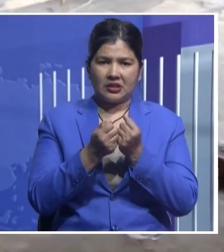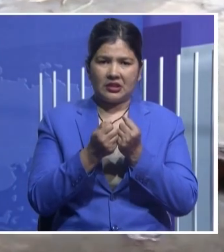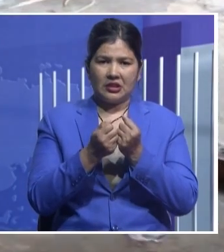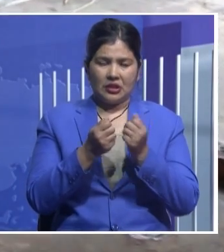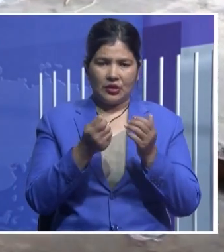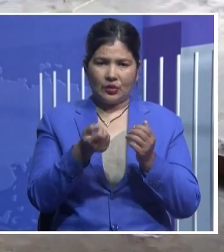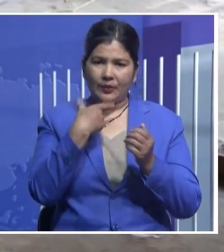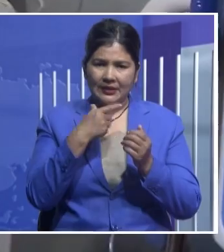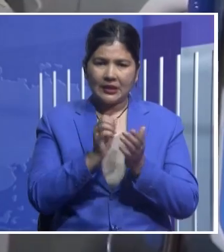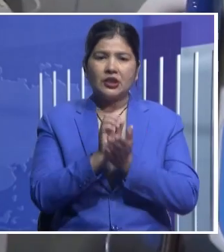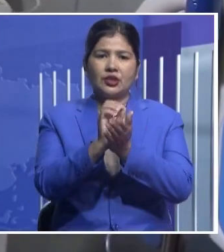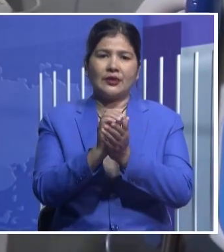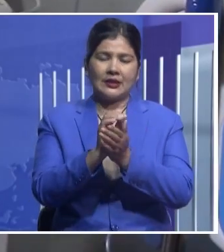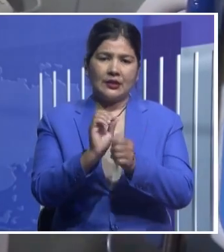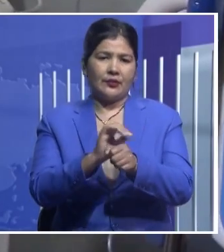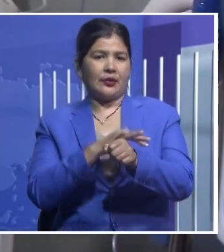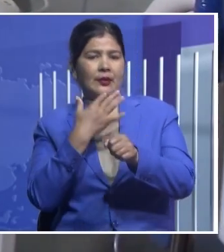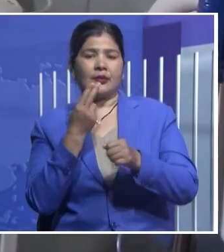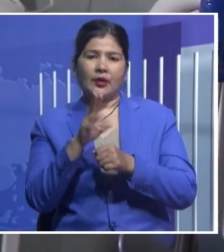प्रभावित भएको छ। अस्पतालमा दैनिक